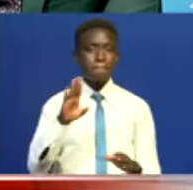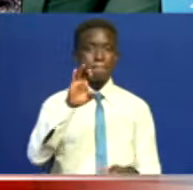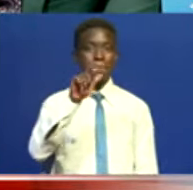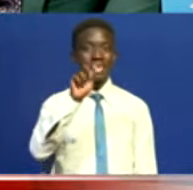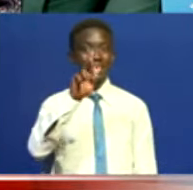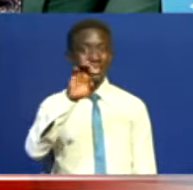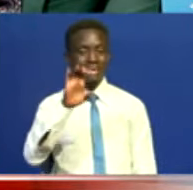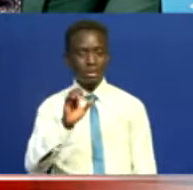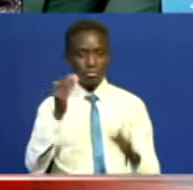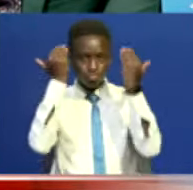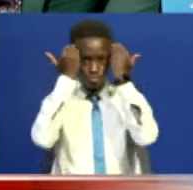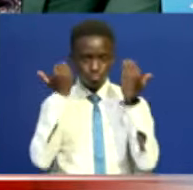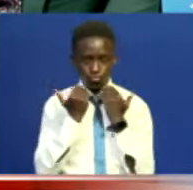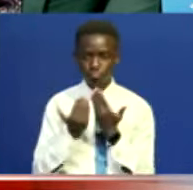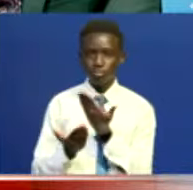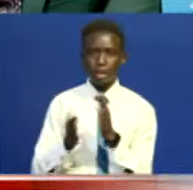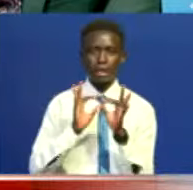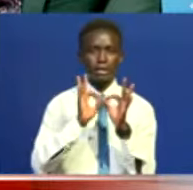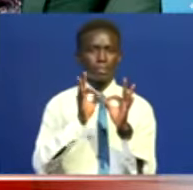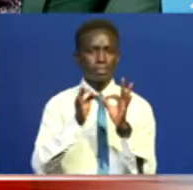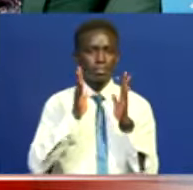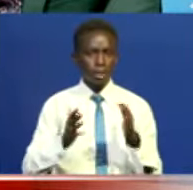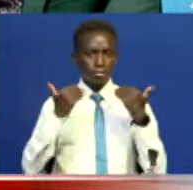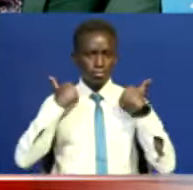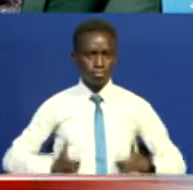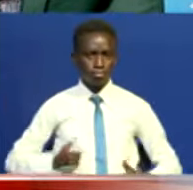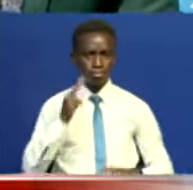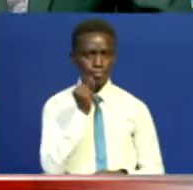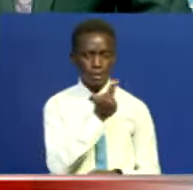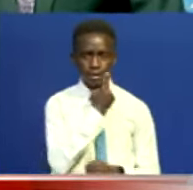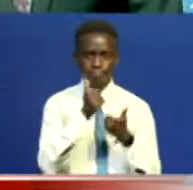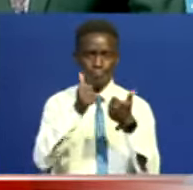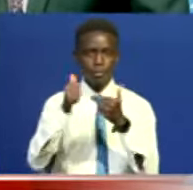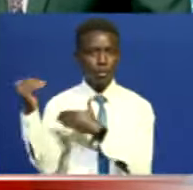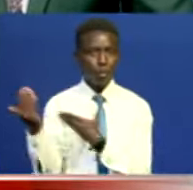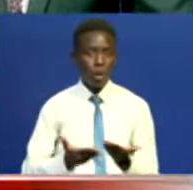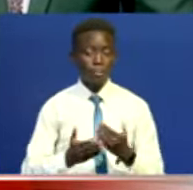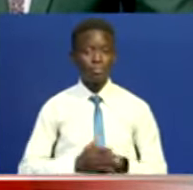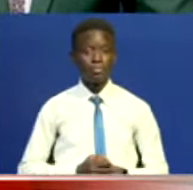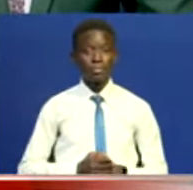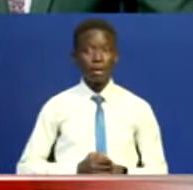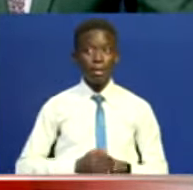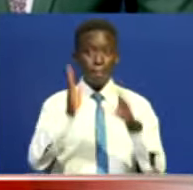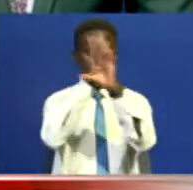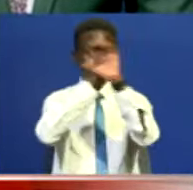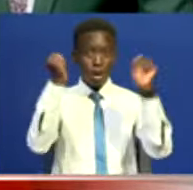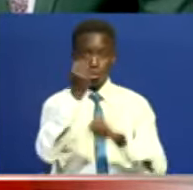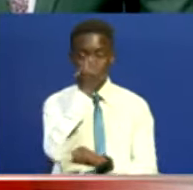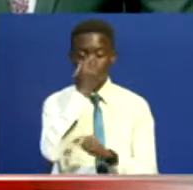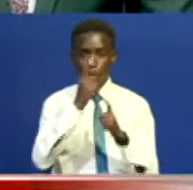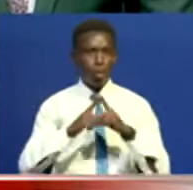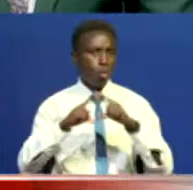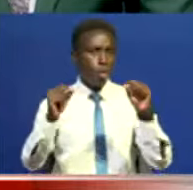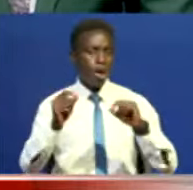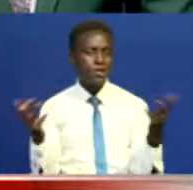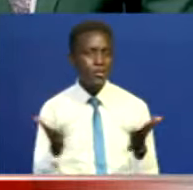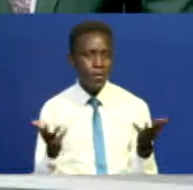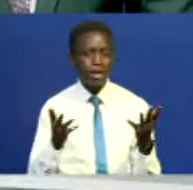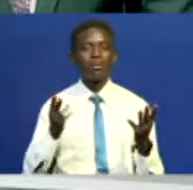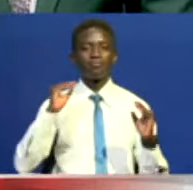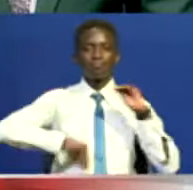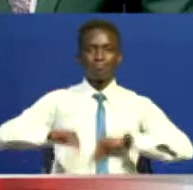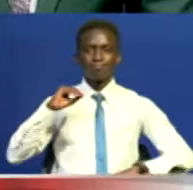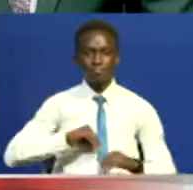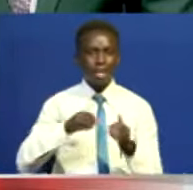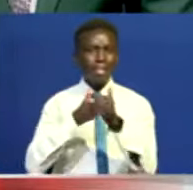ishara jioni ya leo ni Brian Muraro. Karibu. Rais William Ruto ametaja ufisadi, uongozi usio wajibika na maslahi